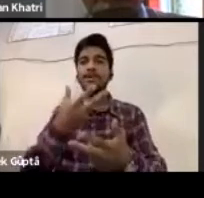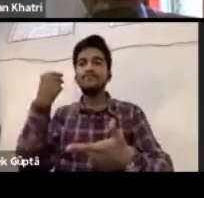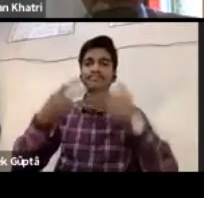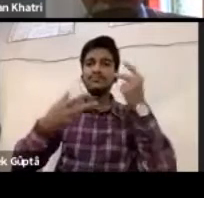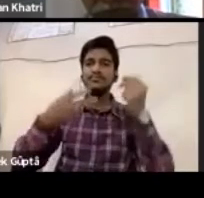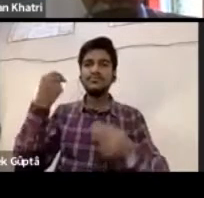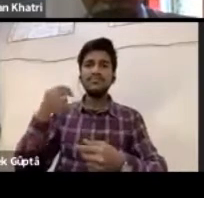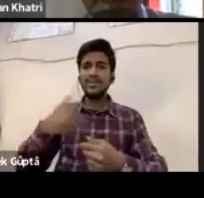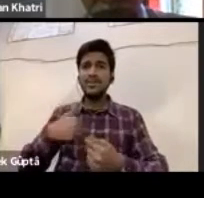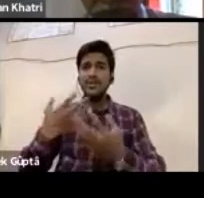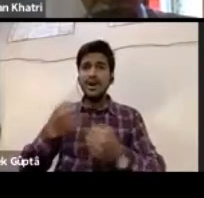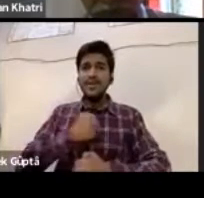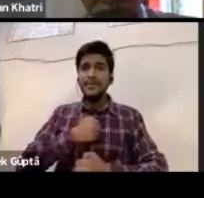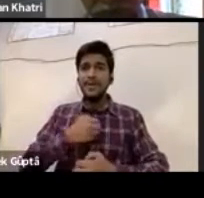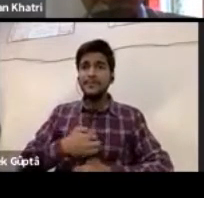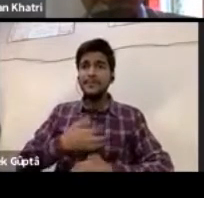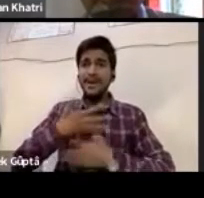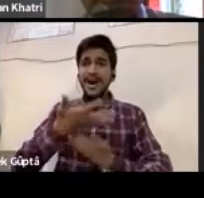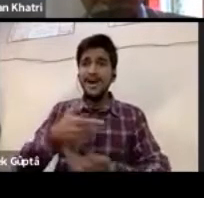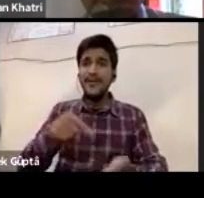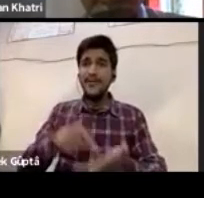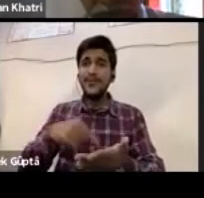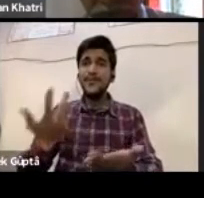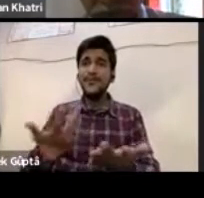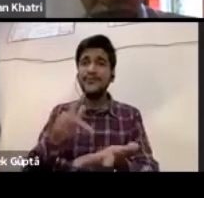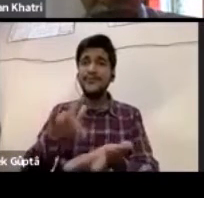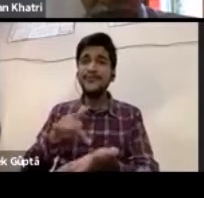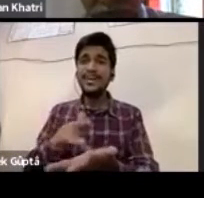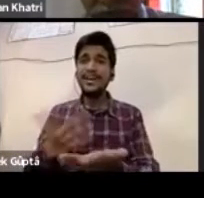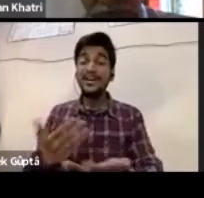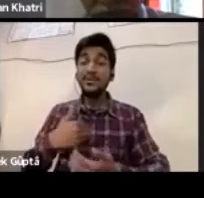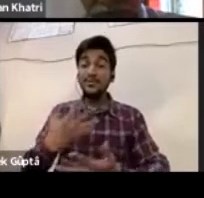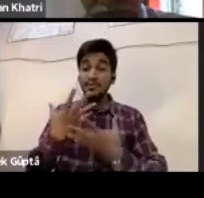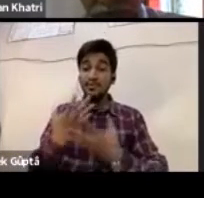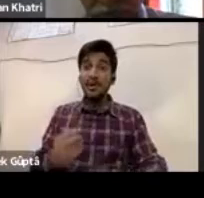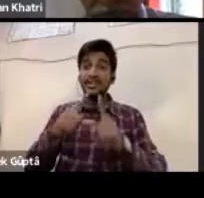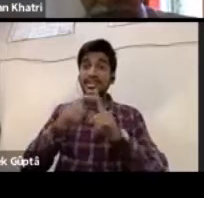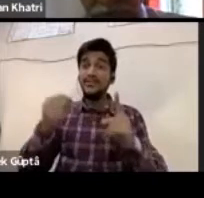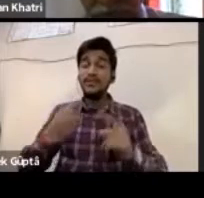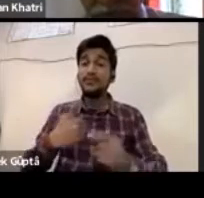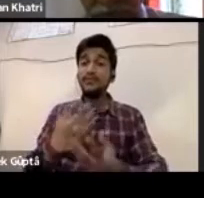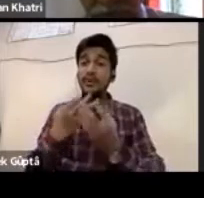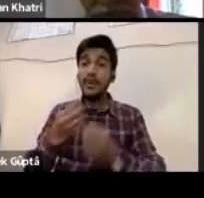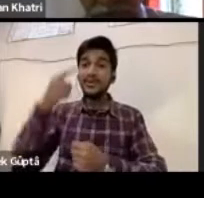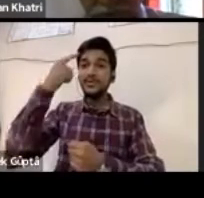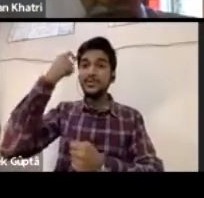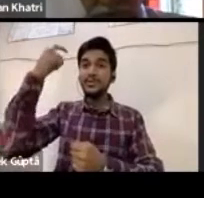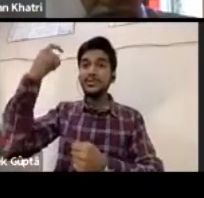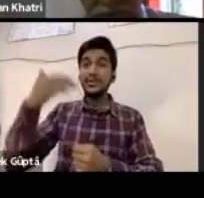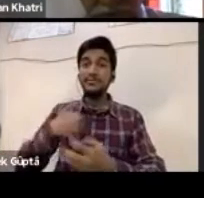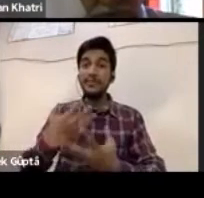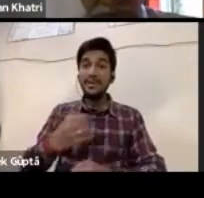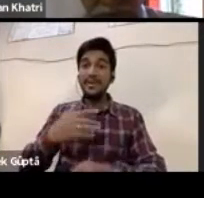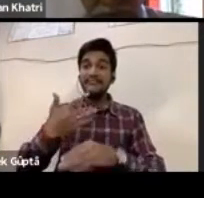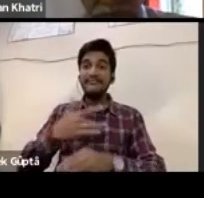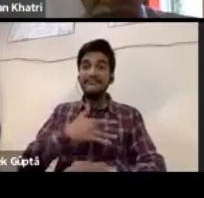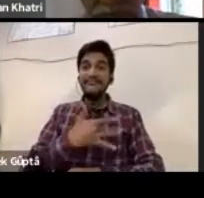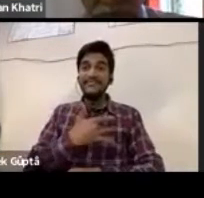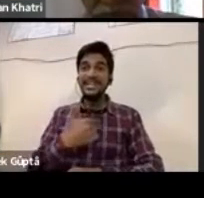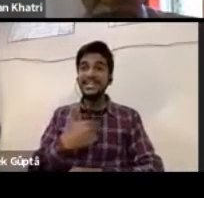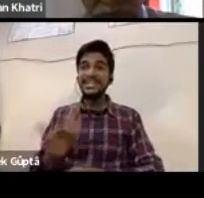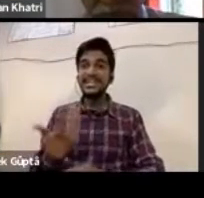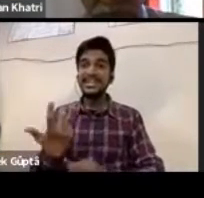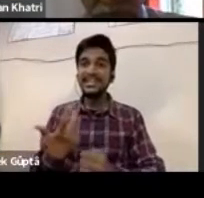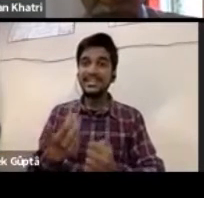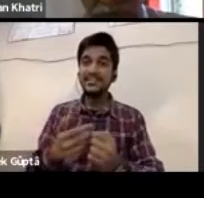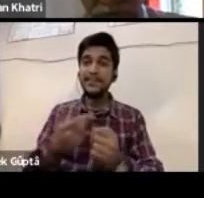हिसाब से हमारी लाइफ को मोल्ड करते हैं. बट हम क्या चाहते हैं, हम क्या सोचते हैं, हमारी क्या फीलिंग्स होती है, ये कौन सुनता है?